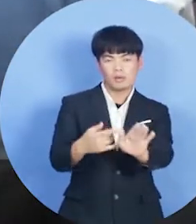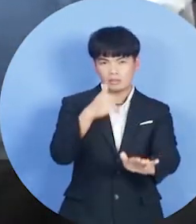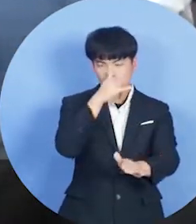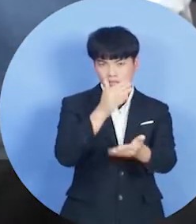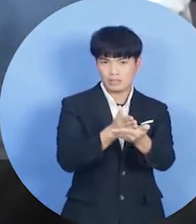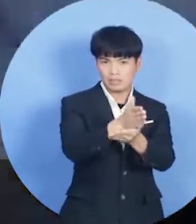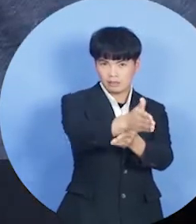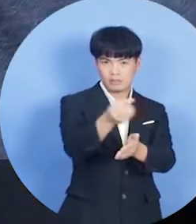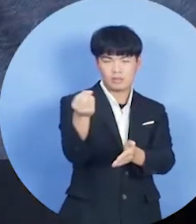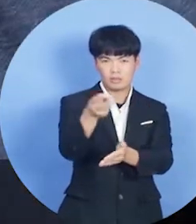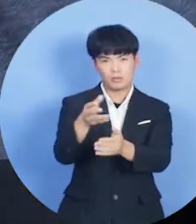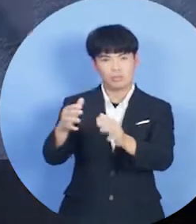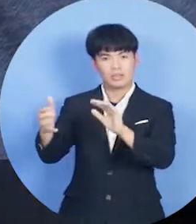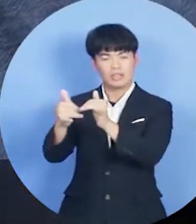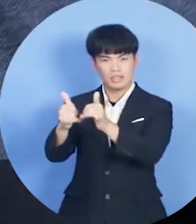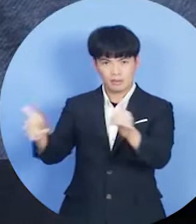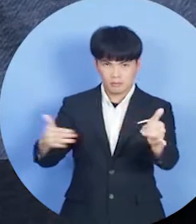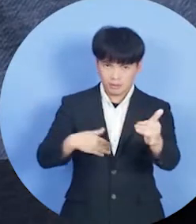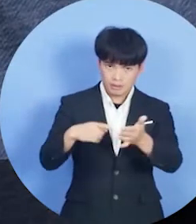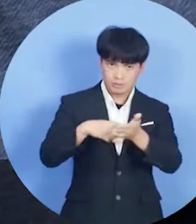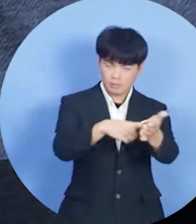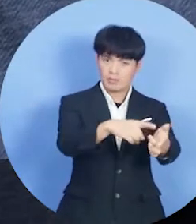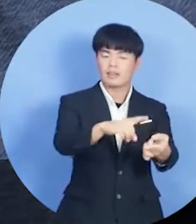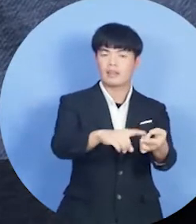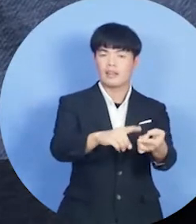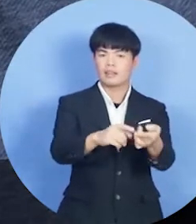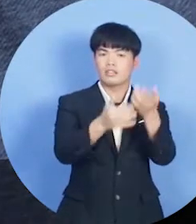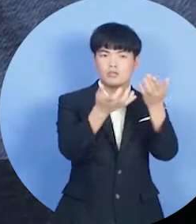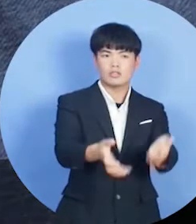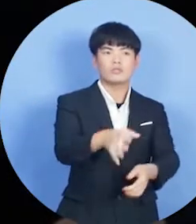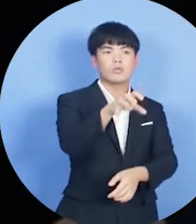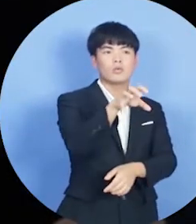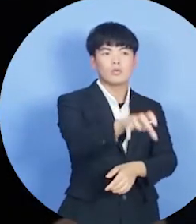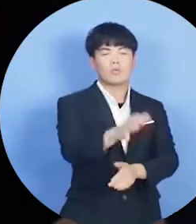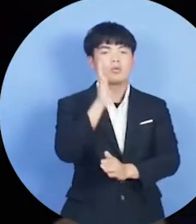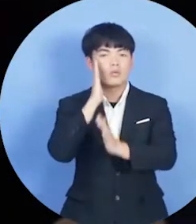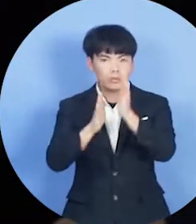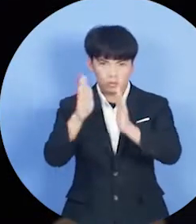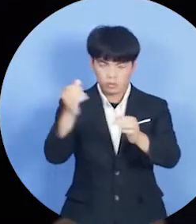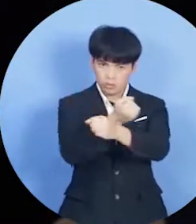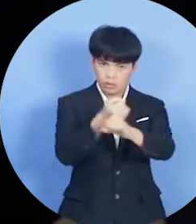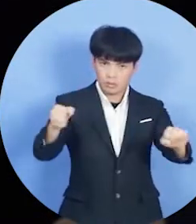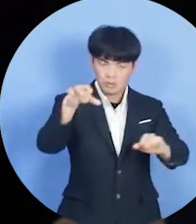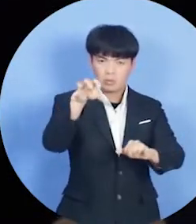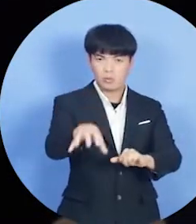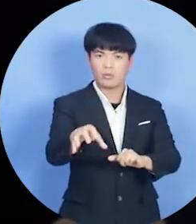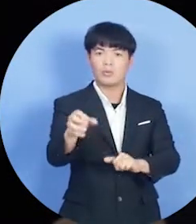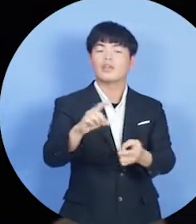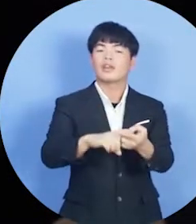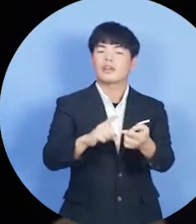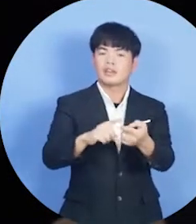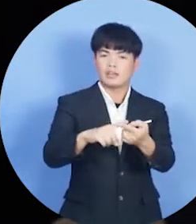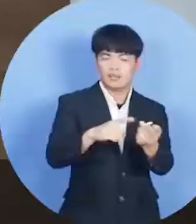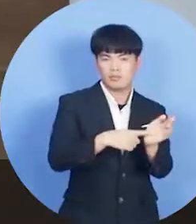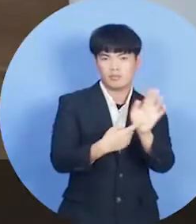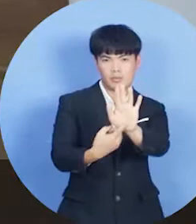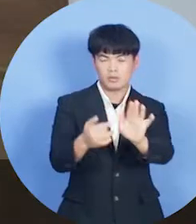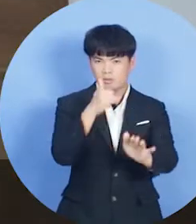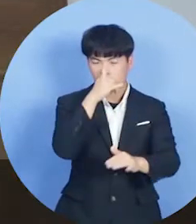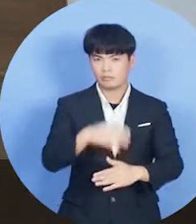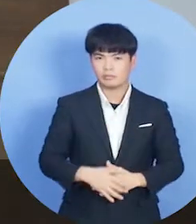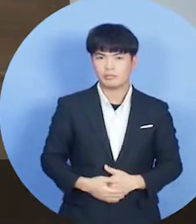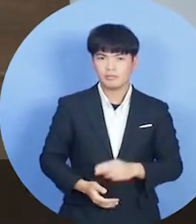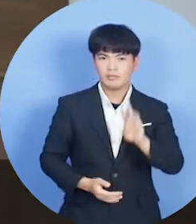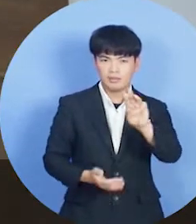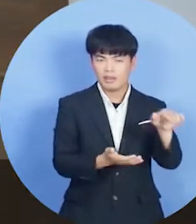제안이 반영된 녹지, 주차장, 테마시설 등 기본적 공간계획에 대한 용역 결과를 보고했습니다. 천안